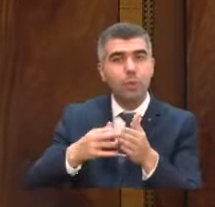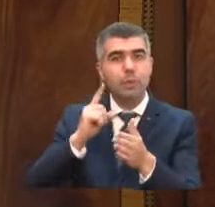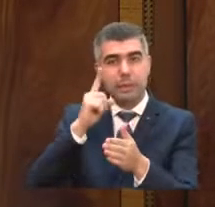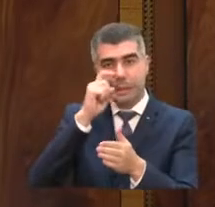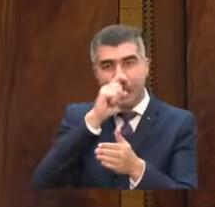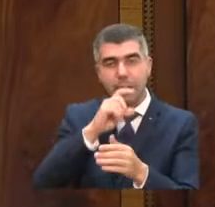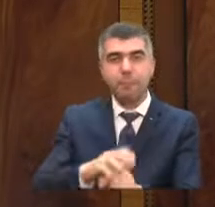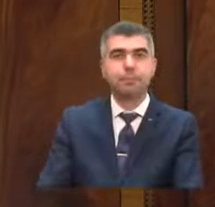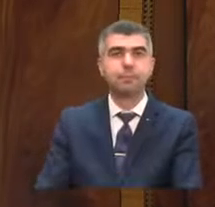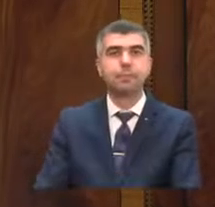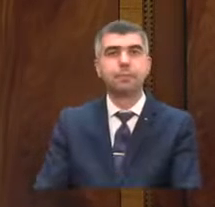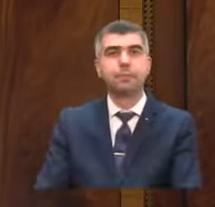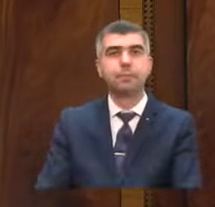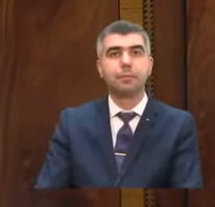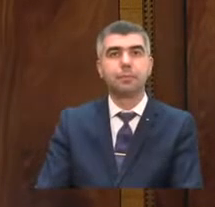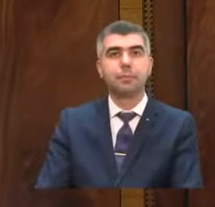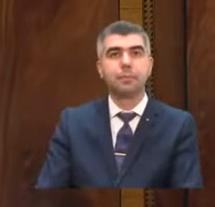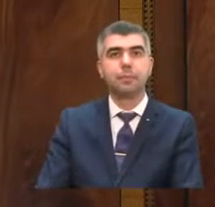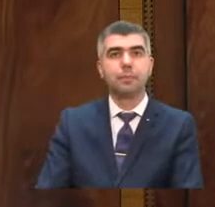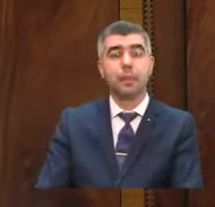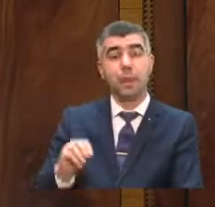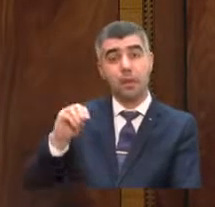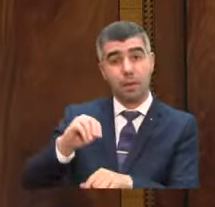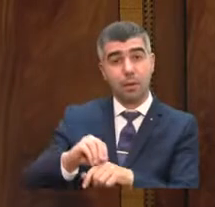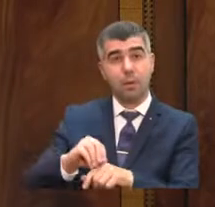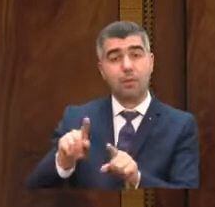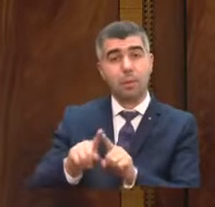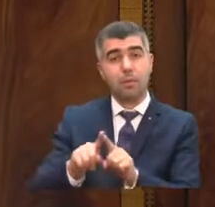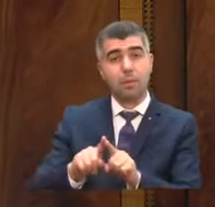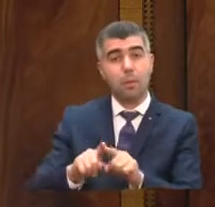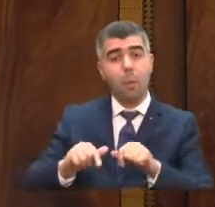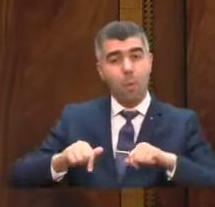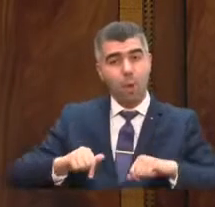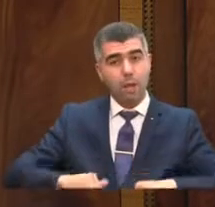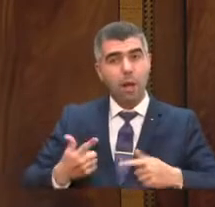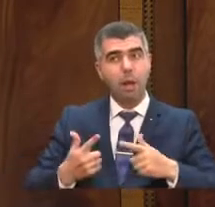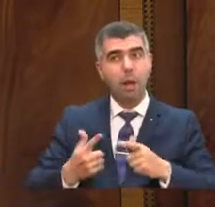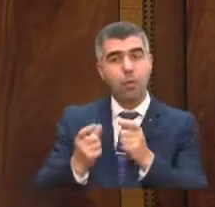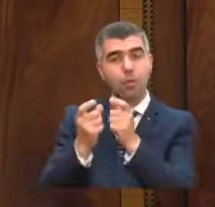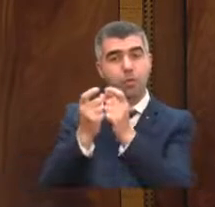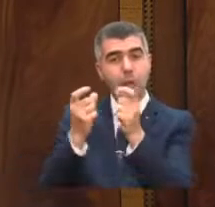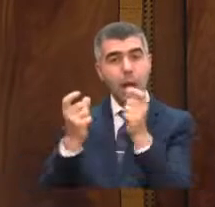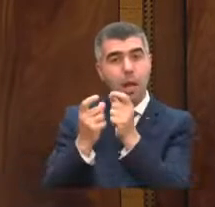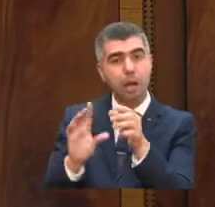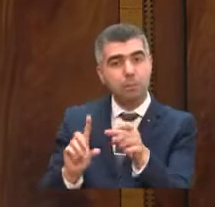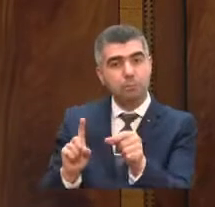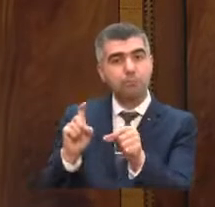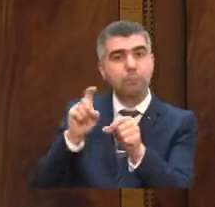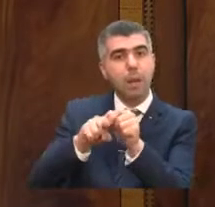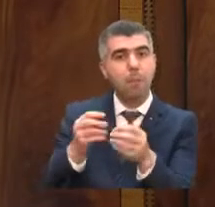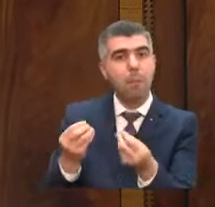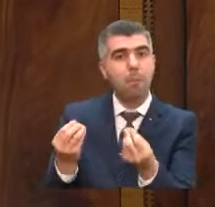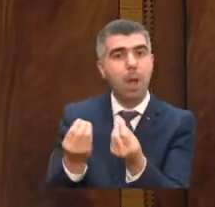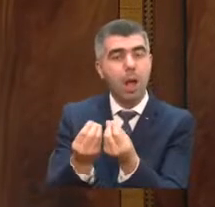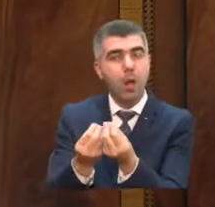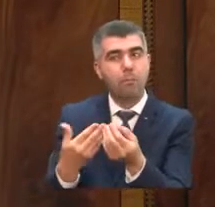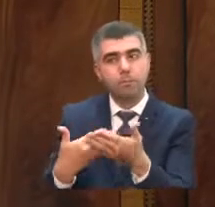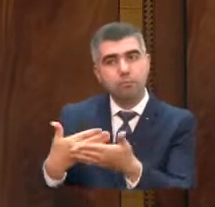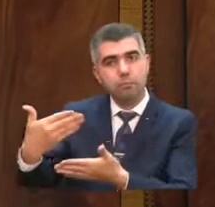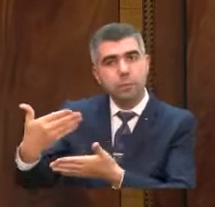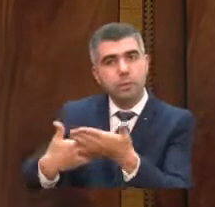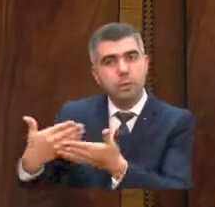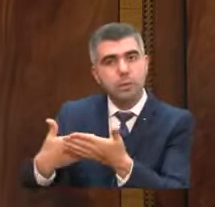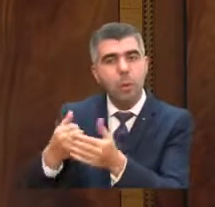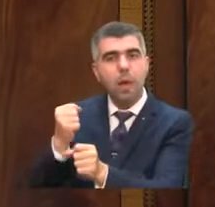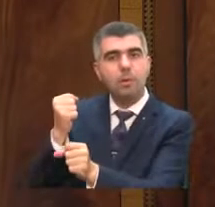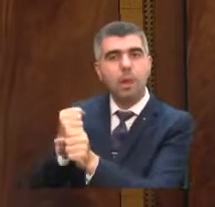عنها، وتعزيز دور المؤسسات والمقاولات العمومية التابعة للوزارة كرافعة لخلق الثورة وإحداث مناصب